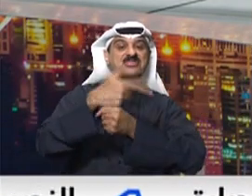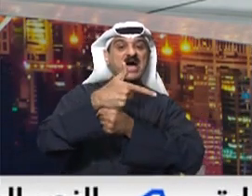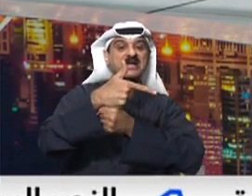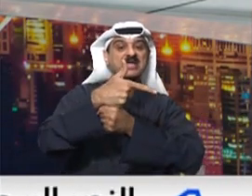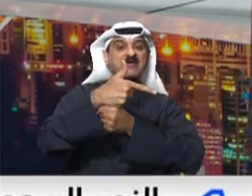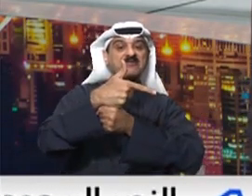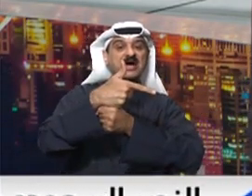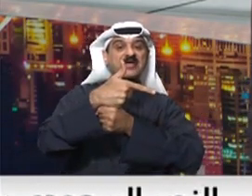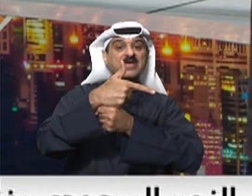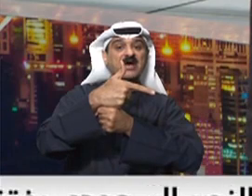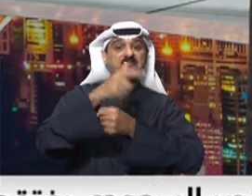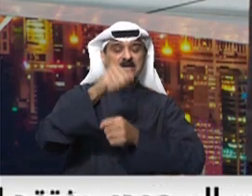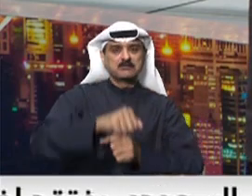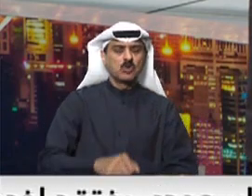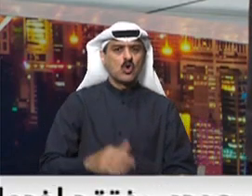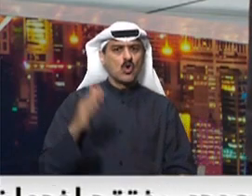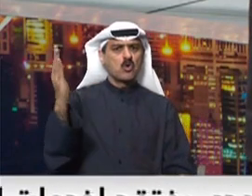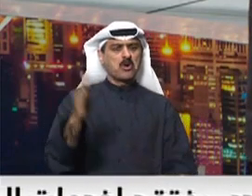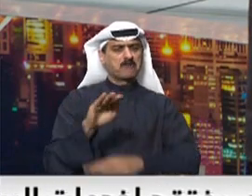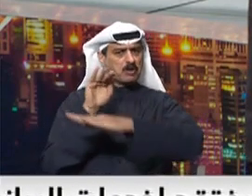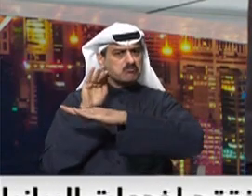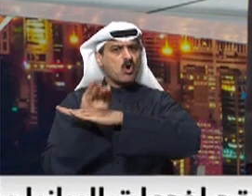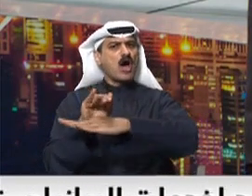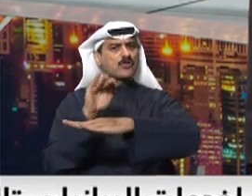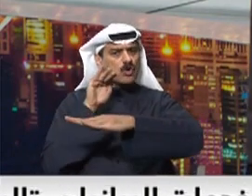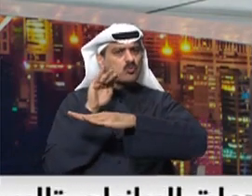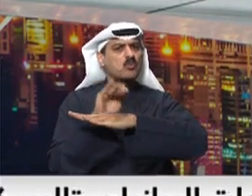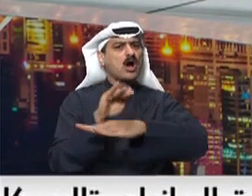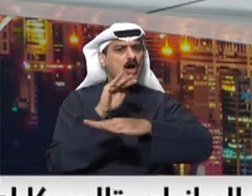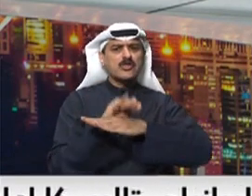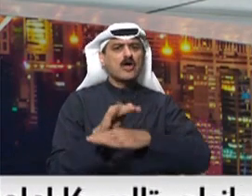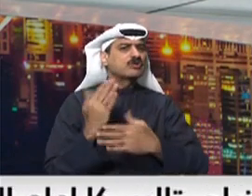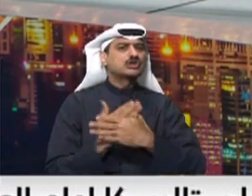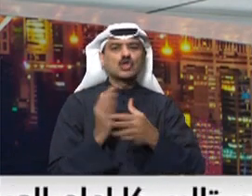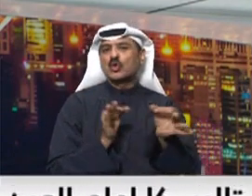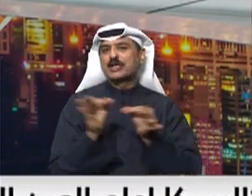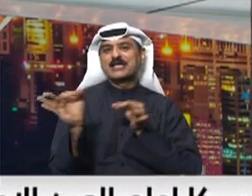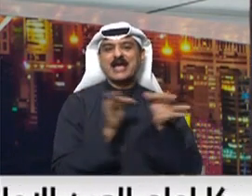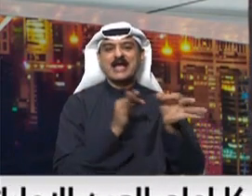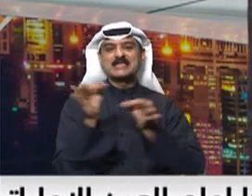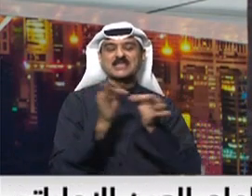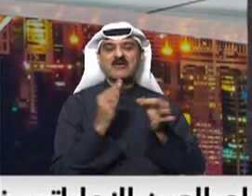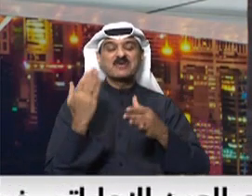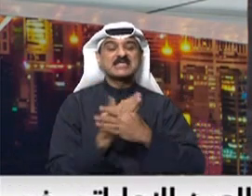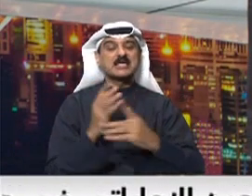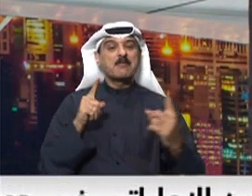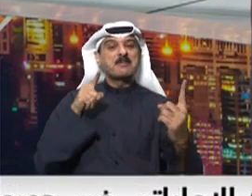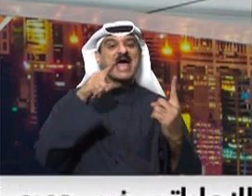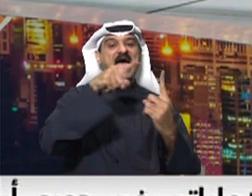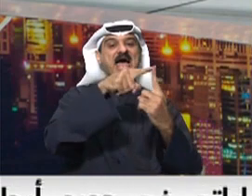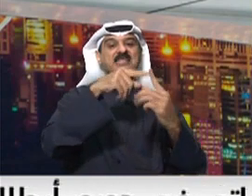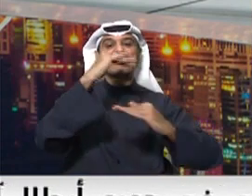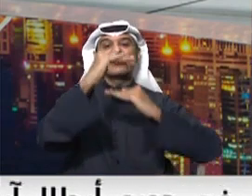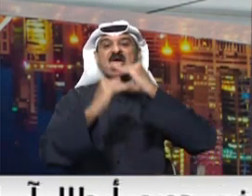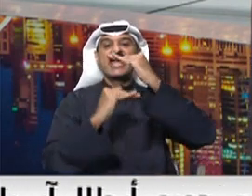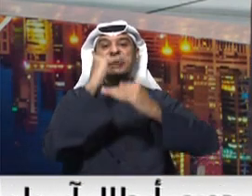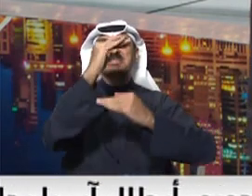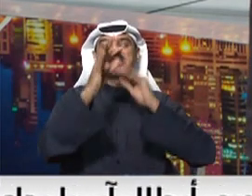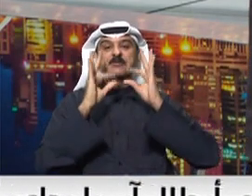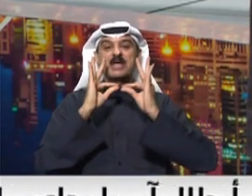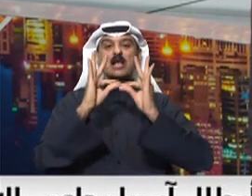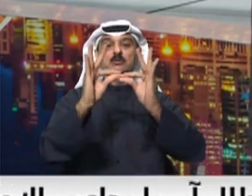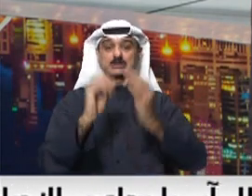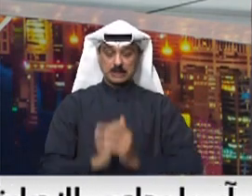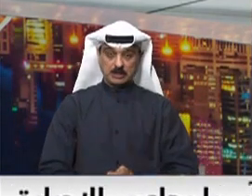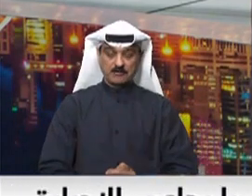محمد، والتي ألقت محاضرة حول دور الدبلوماسية في تحقيق أهداف التنمية المستدامة. وأشاد